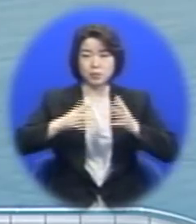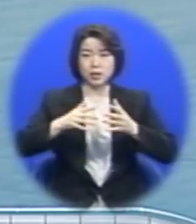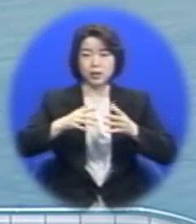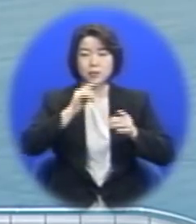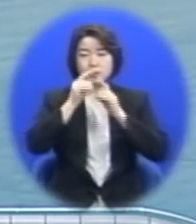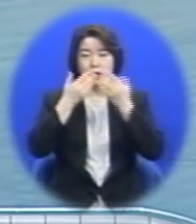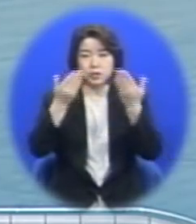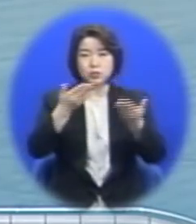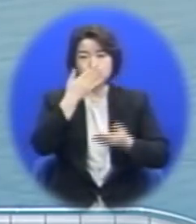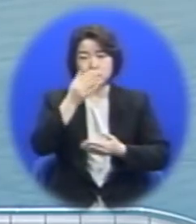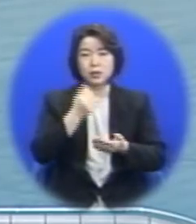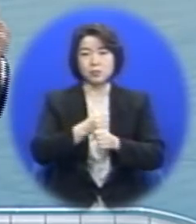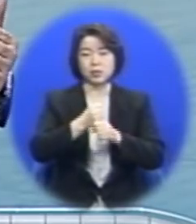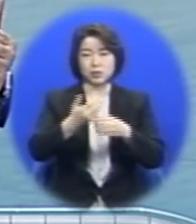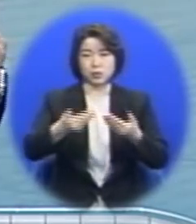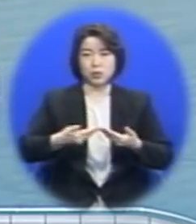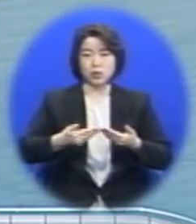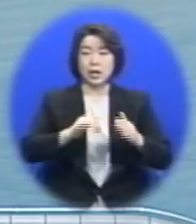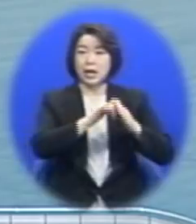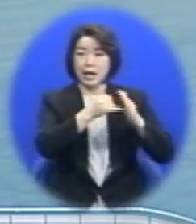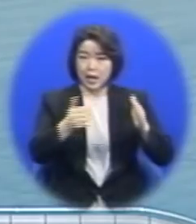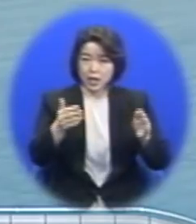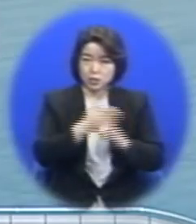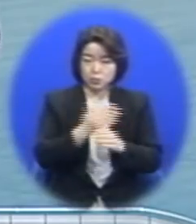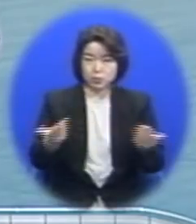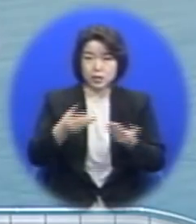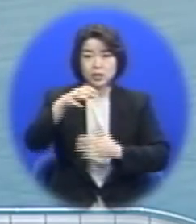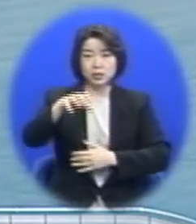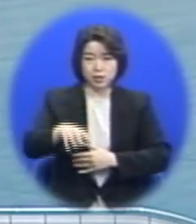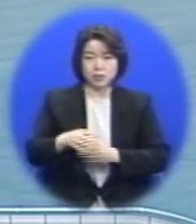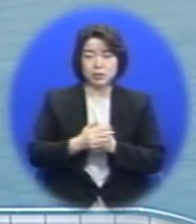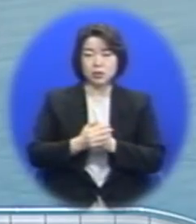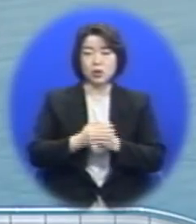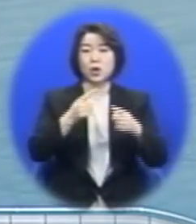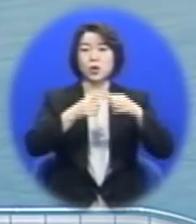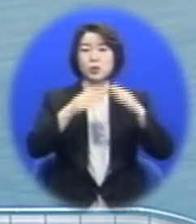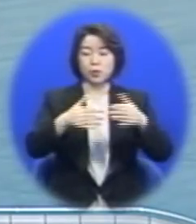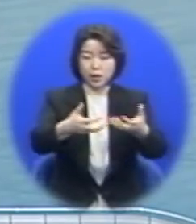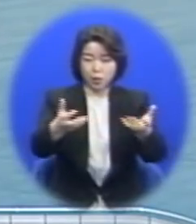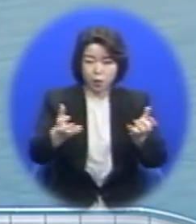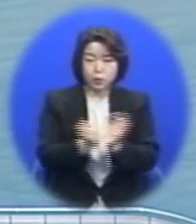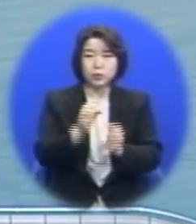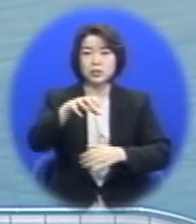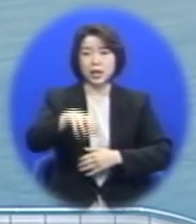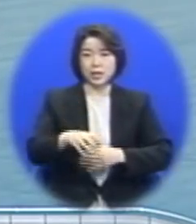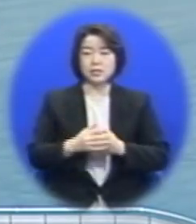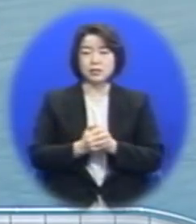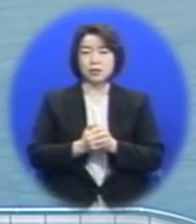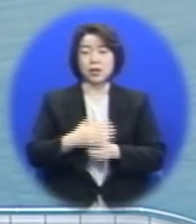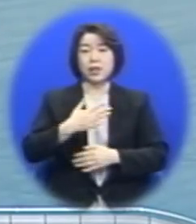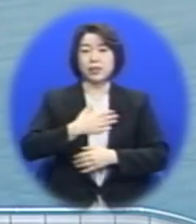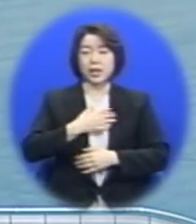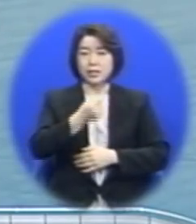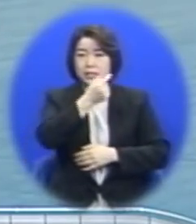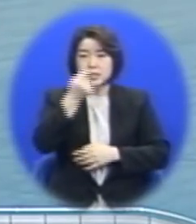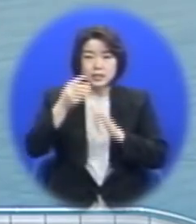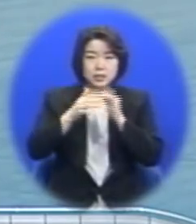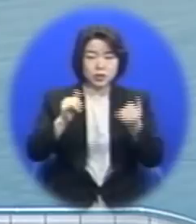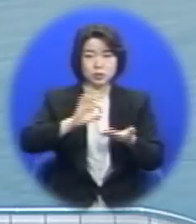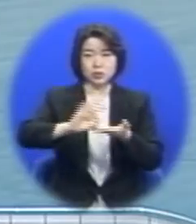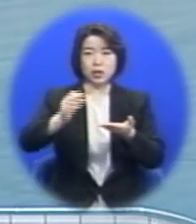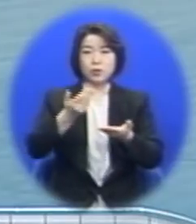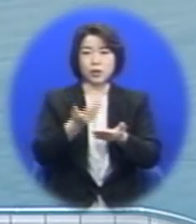주소서. 우리 가족들에게부터 일터에서 교회 공동체 안에서 나를 증인으로